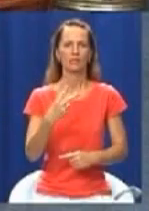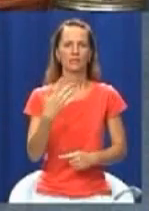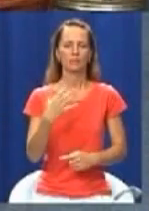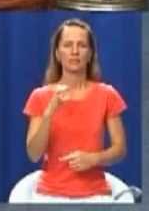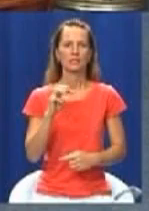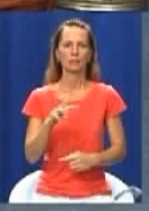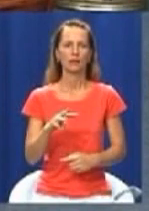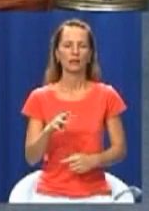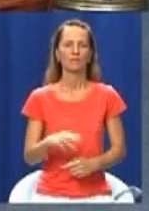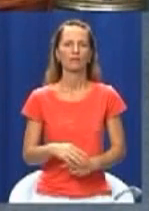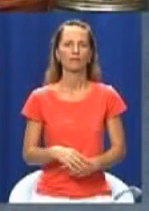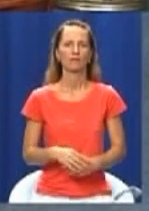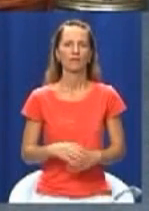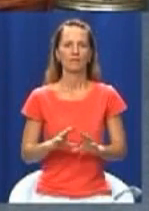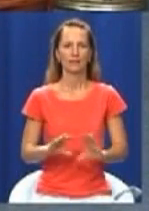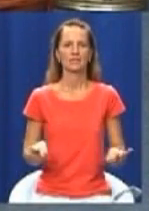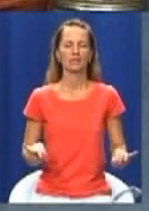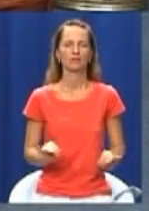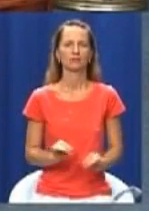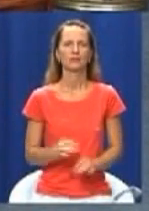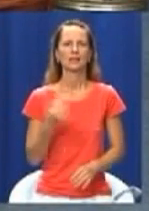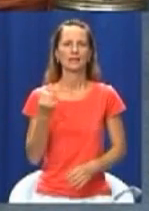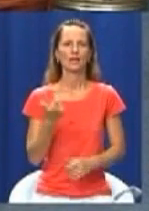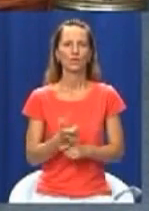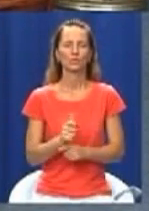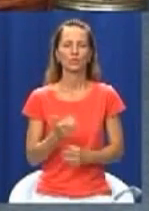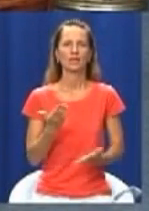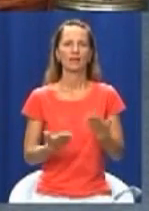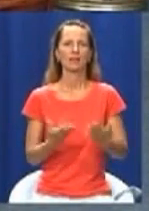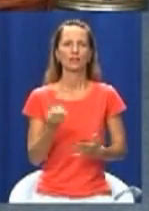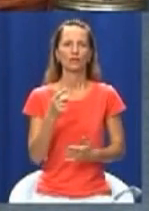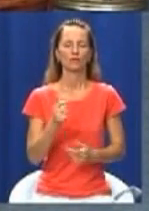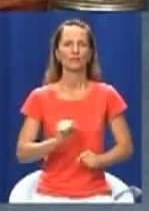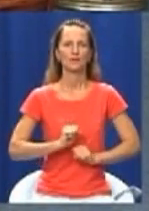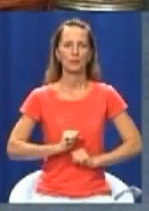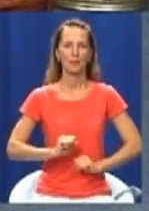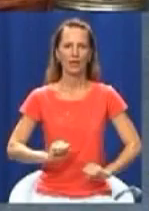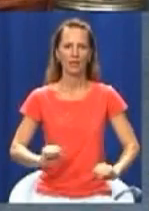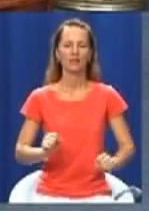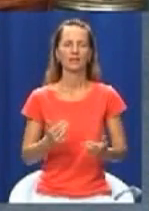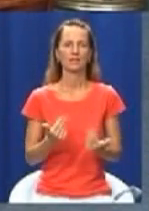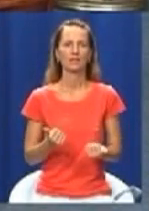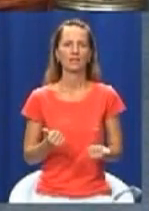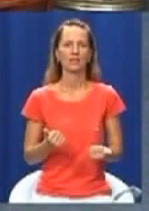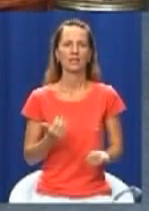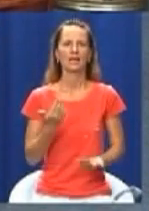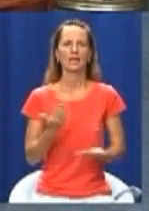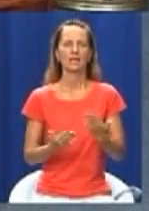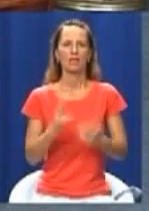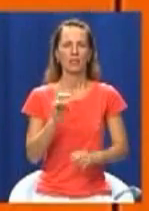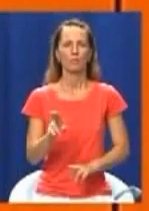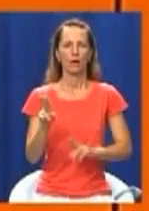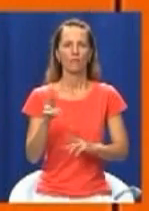собі. Все. Так, цікаво дуже. А мабуть, ще він хоробрий, так? Ну, якщо для